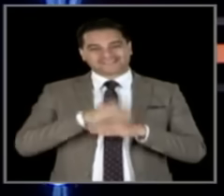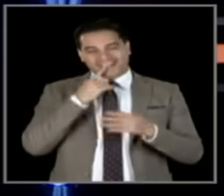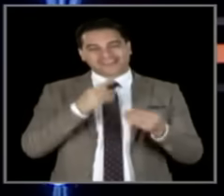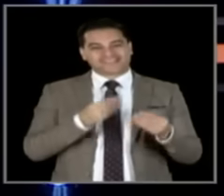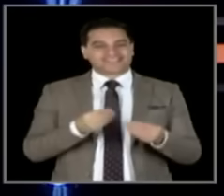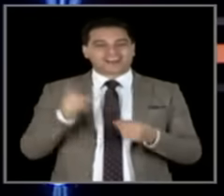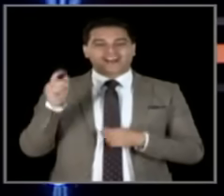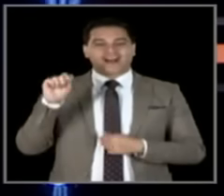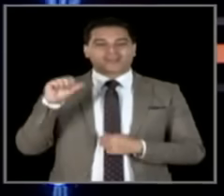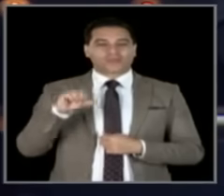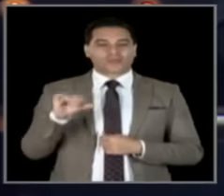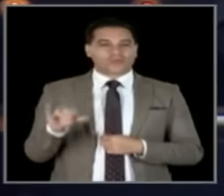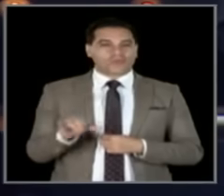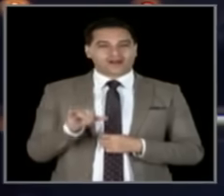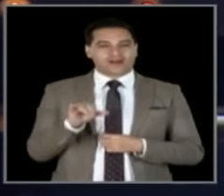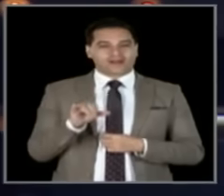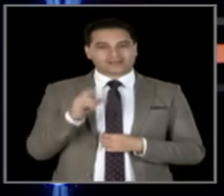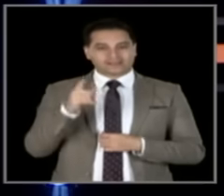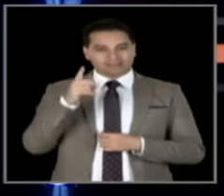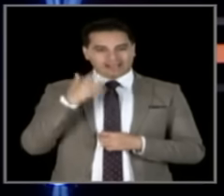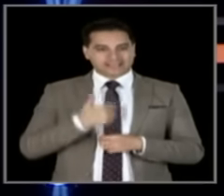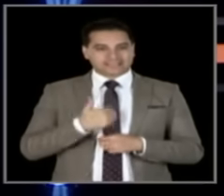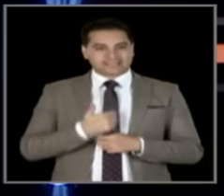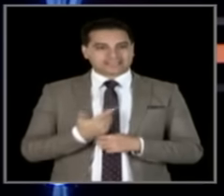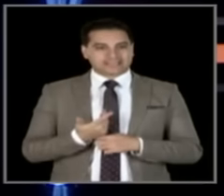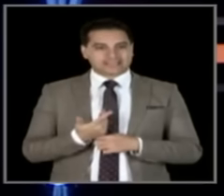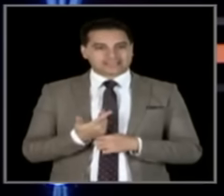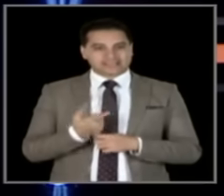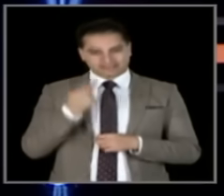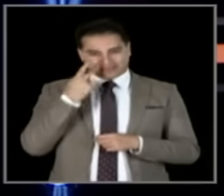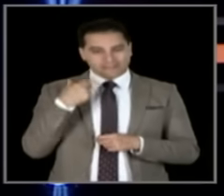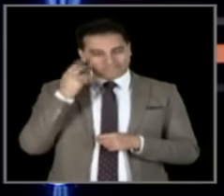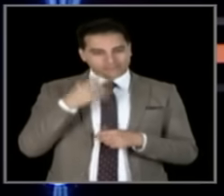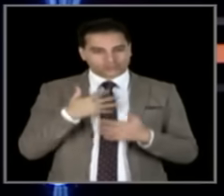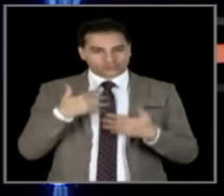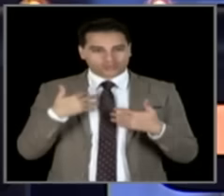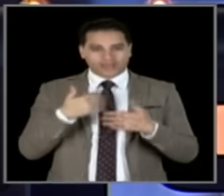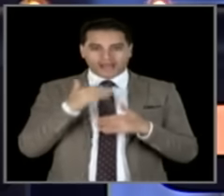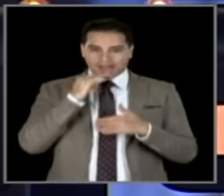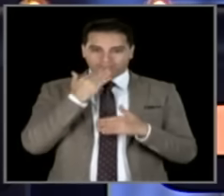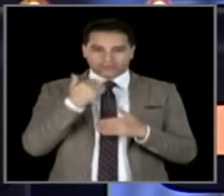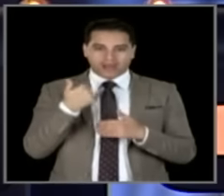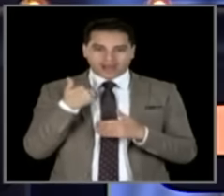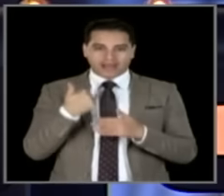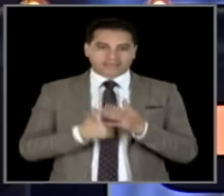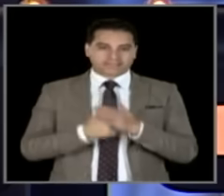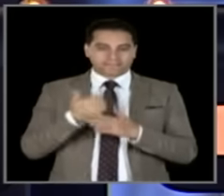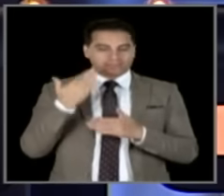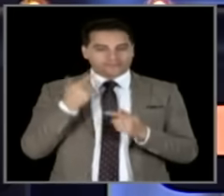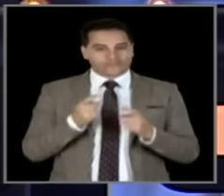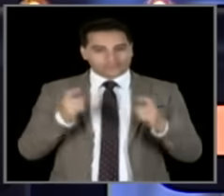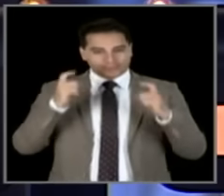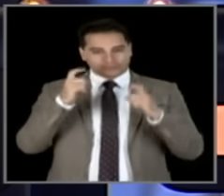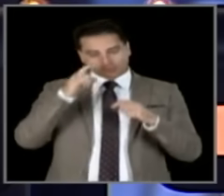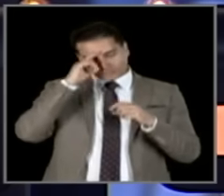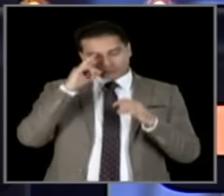رضوى أسامة، ازيك يا رضوى؟ ازي حضرتك يا استاذ عصام؟ احساسك ايه؟ مبسوط طبعا ان احنا الحمد لله كسبنا المره اللي فاتت، وان شاء الله الماتش ده